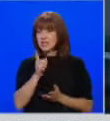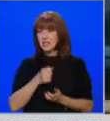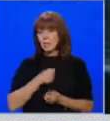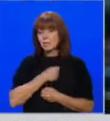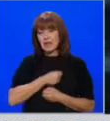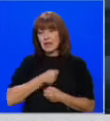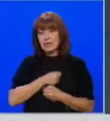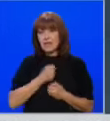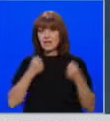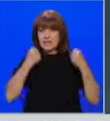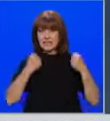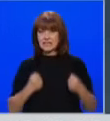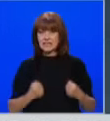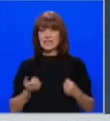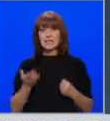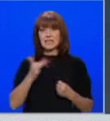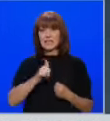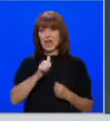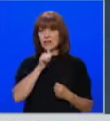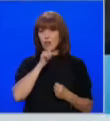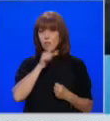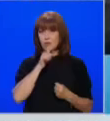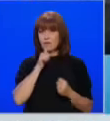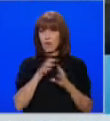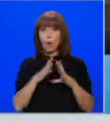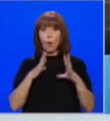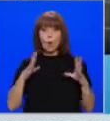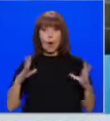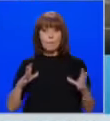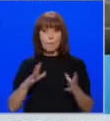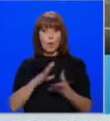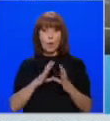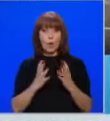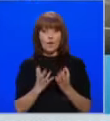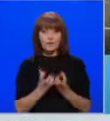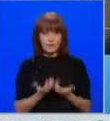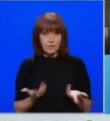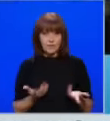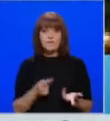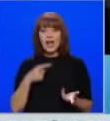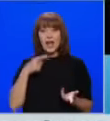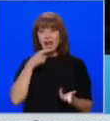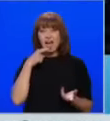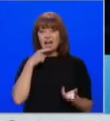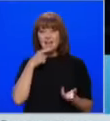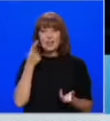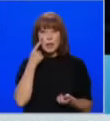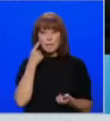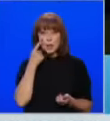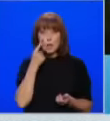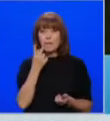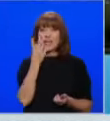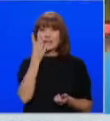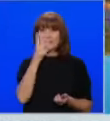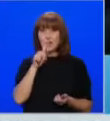вулана след употреба на голямо количество алкохол. Дрегерът и кръвната проба са отчели 2